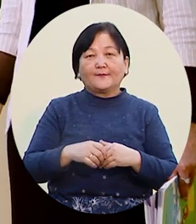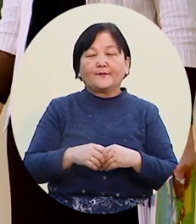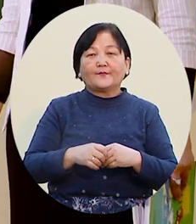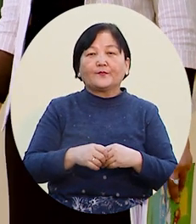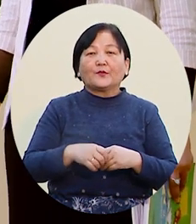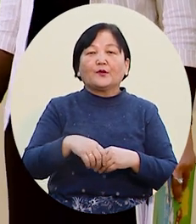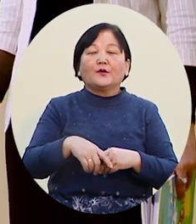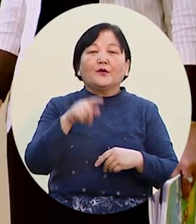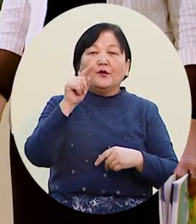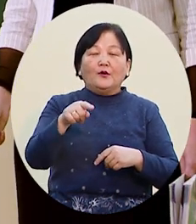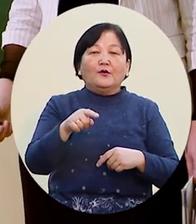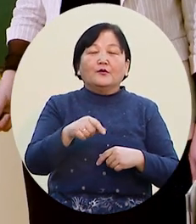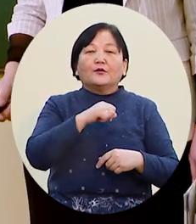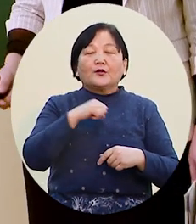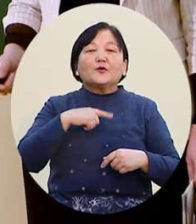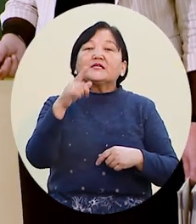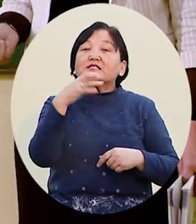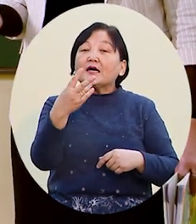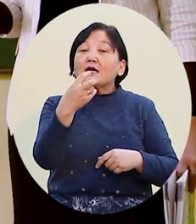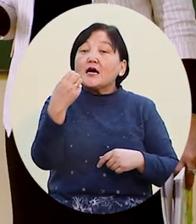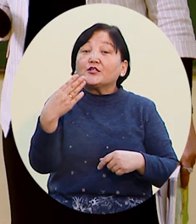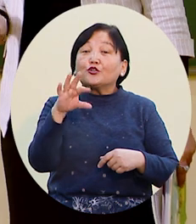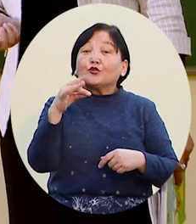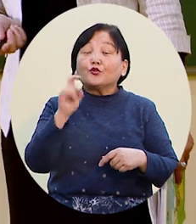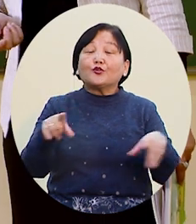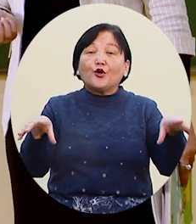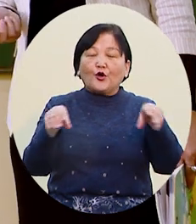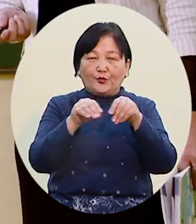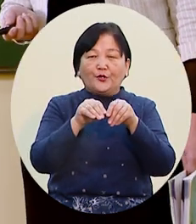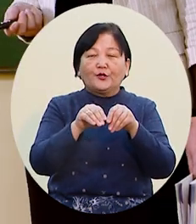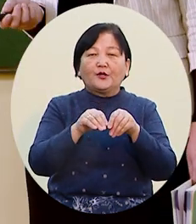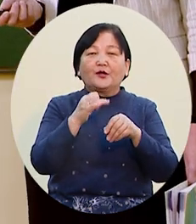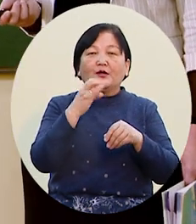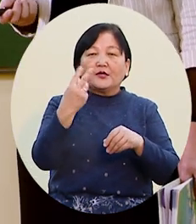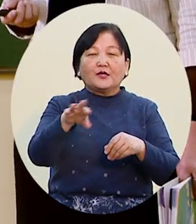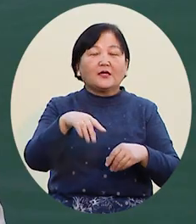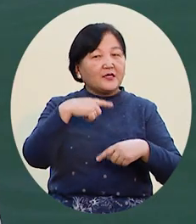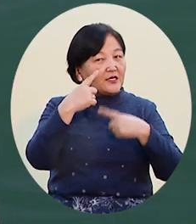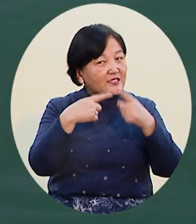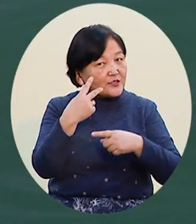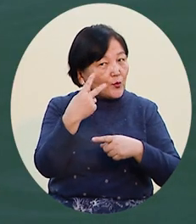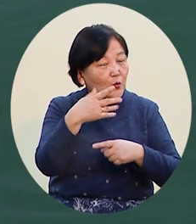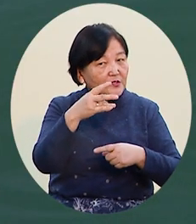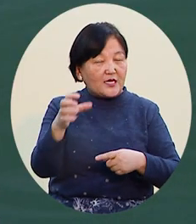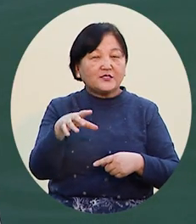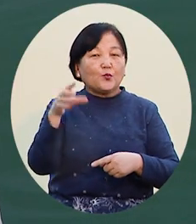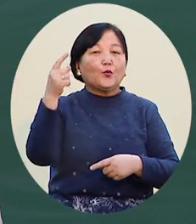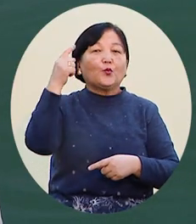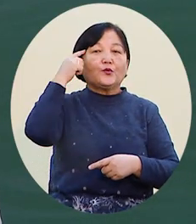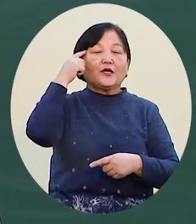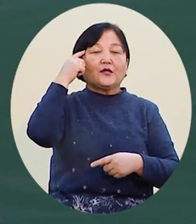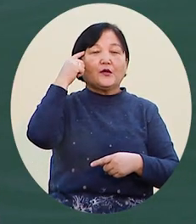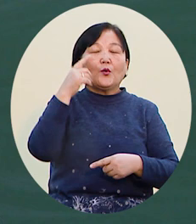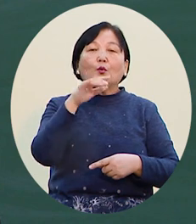хийж хөөх нь бол хуу хүний зан чанарт нөлөөлдөг болох тухай. За ингээд хэлсэн үгнээс нь үүдээд зохиолын дүрийг